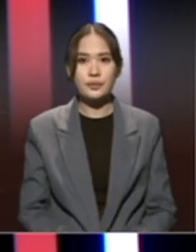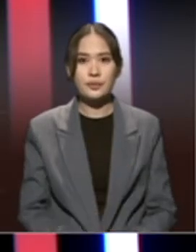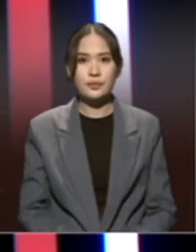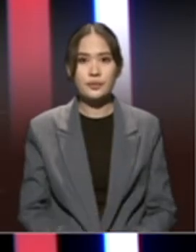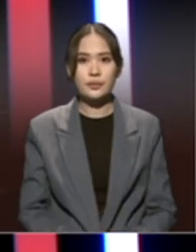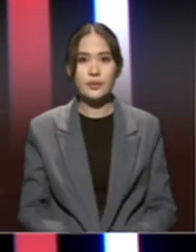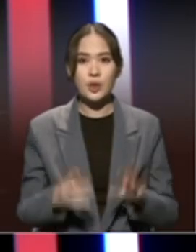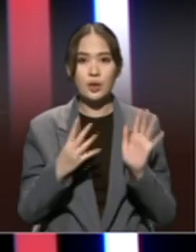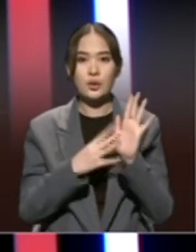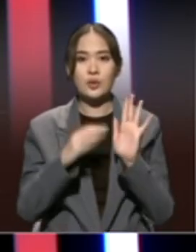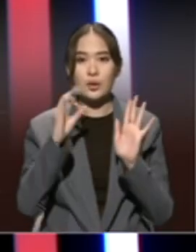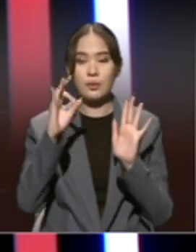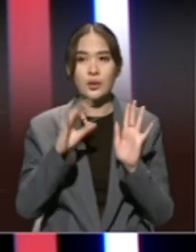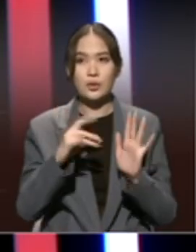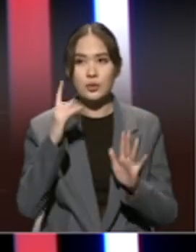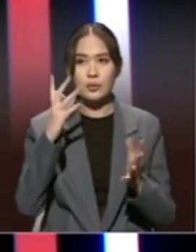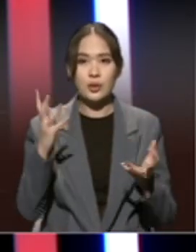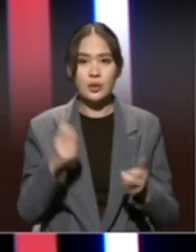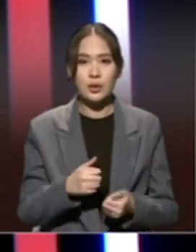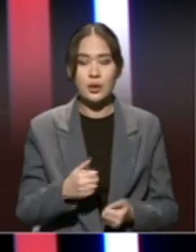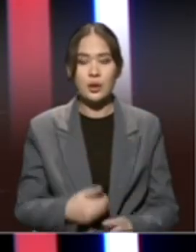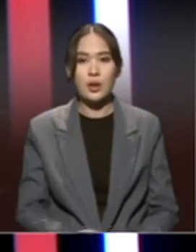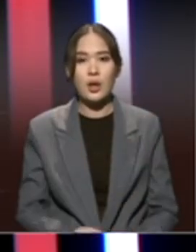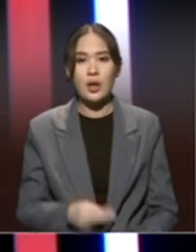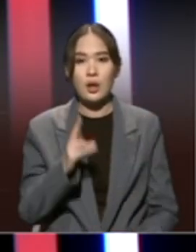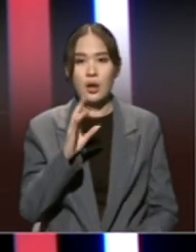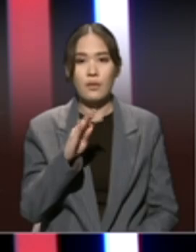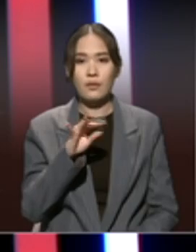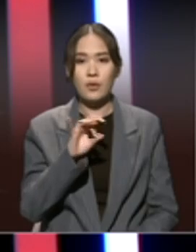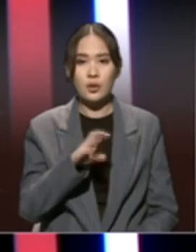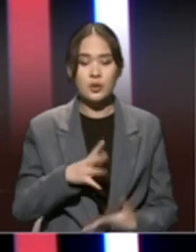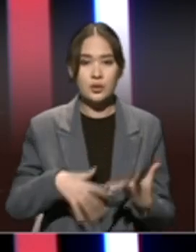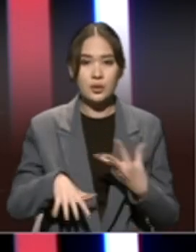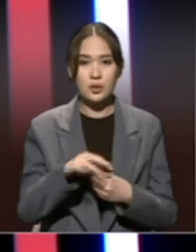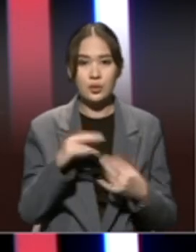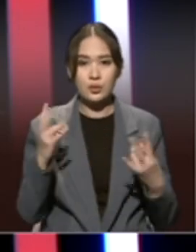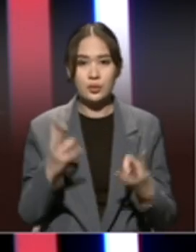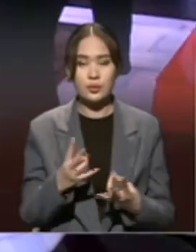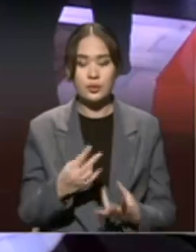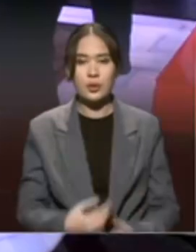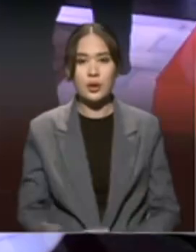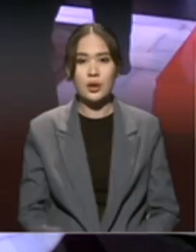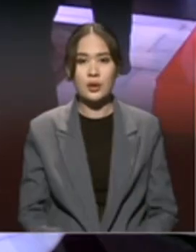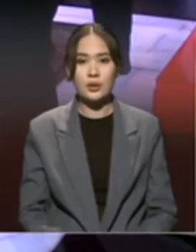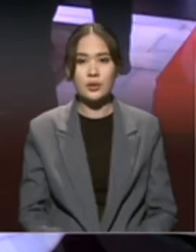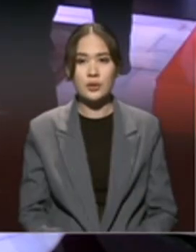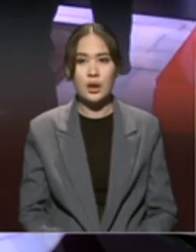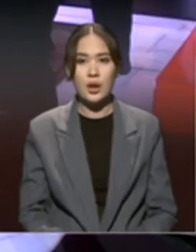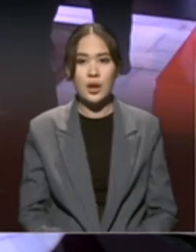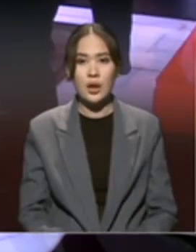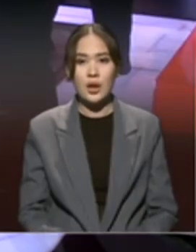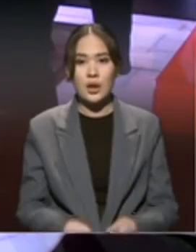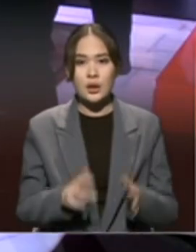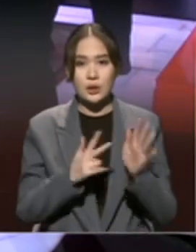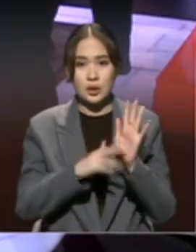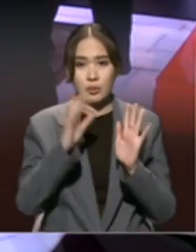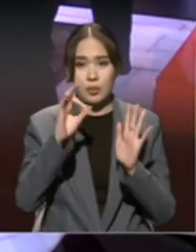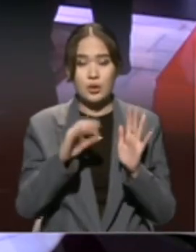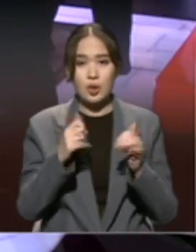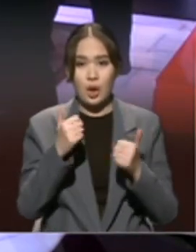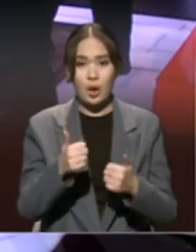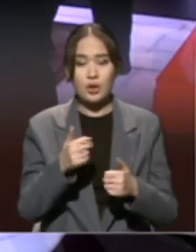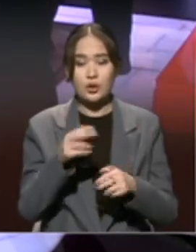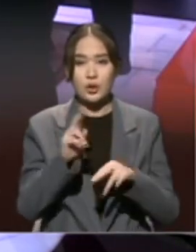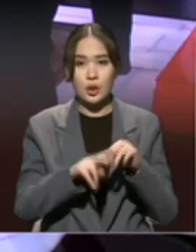80-90% біз бір екі үйді көреміз де, барлық құрылысшыларға жабамыз да. Ал 80-90% жақсы салып жатыр ғой. Жақсы салып жатқанда